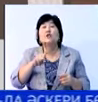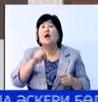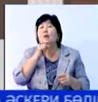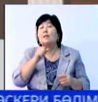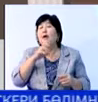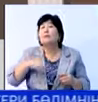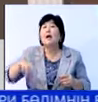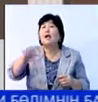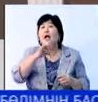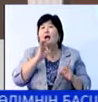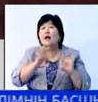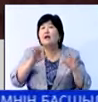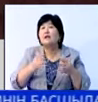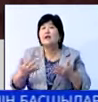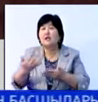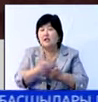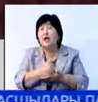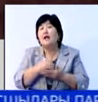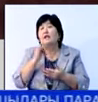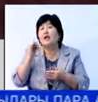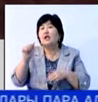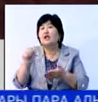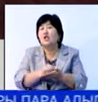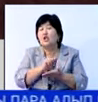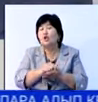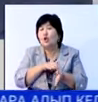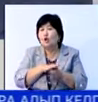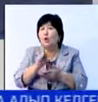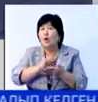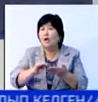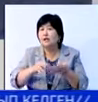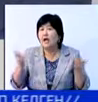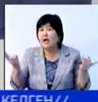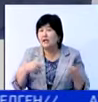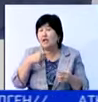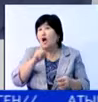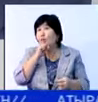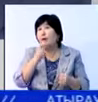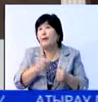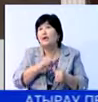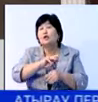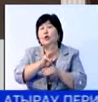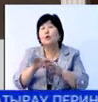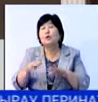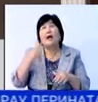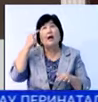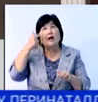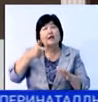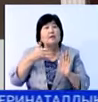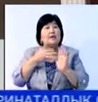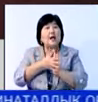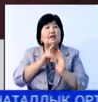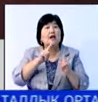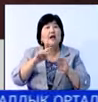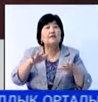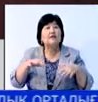аузындағы әңгімелерді топтастыра отырып, тарихи деректерге сай толықтыра түсу қажет деп санайды. Баба есімін ұлықтау шарасы ғылыми танымдық конференцияға